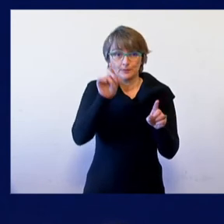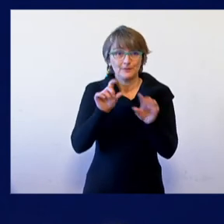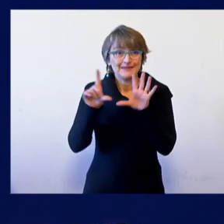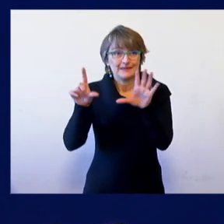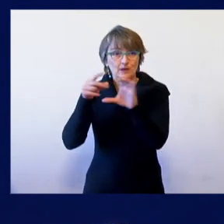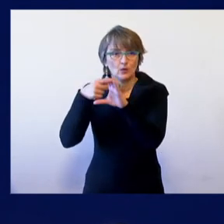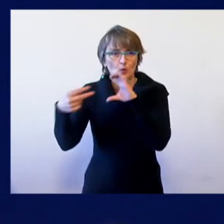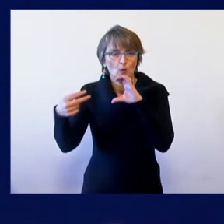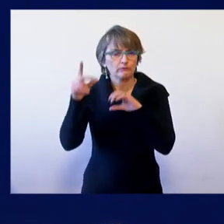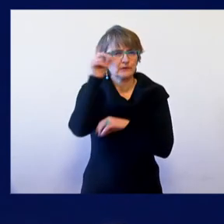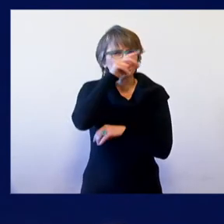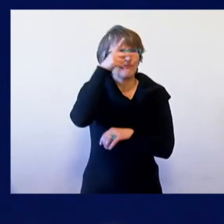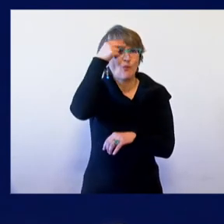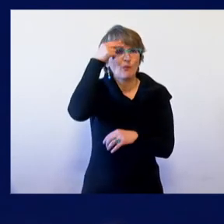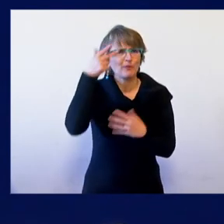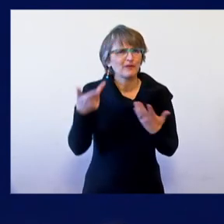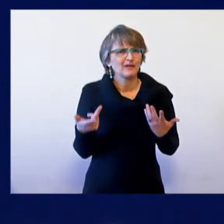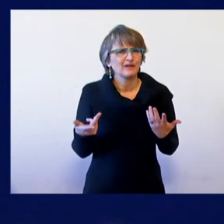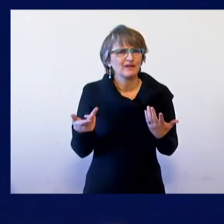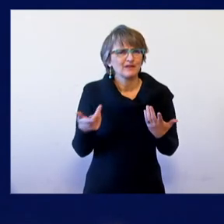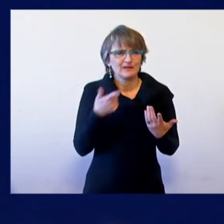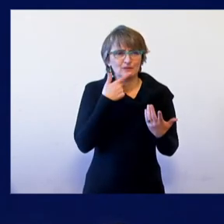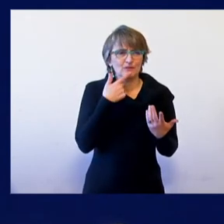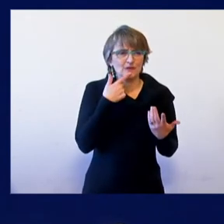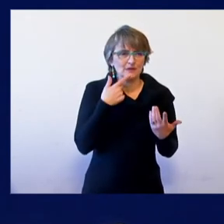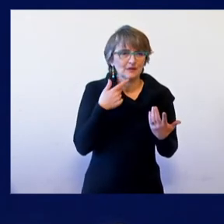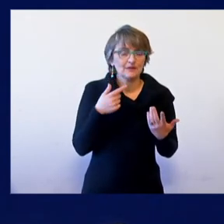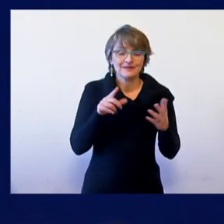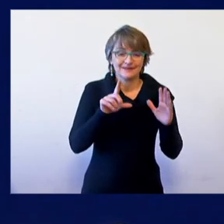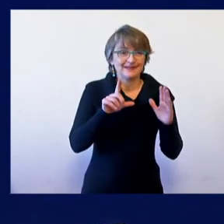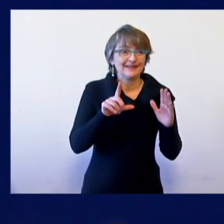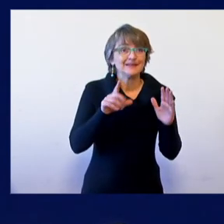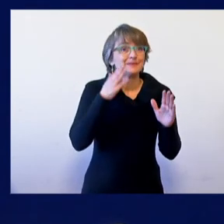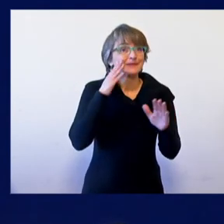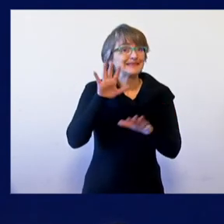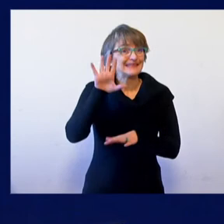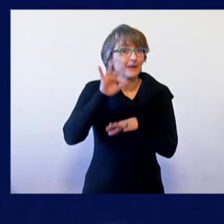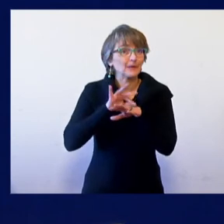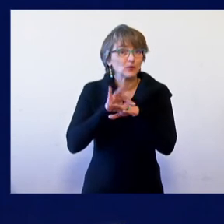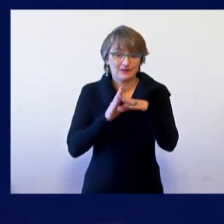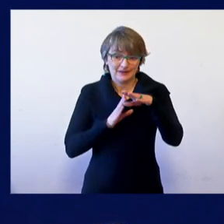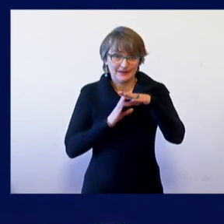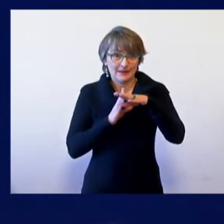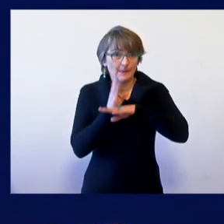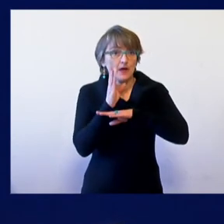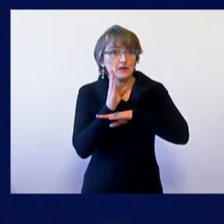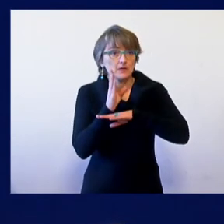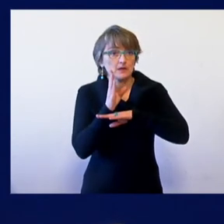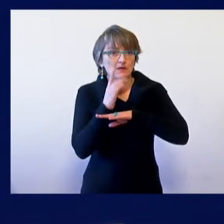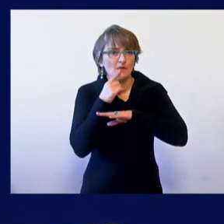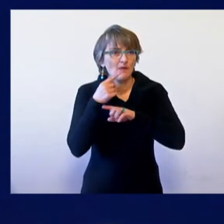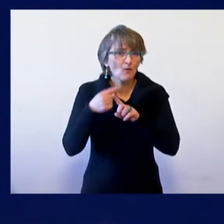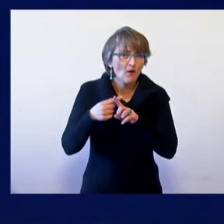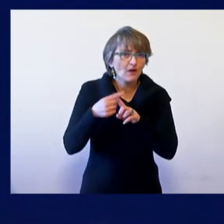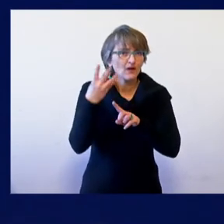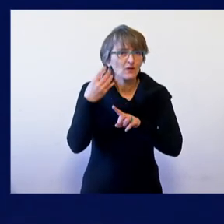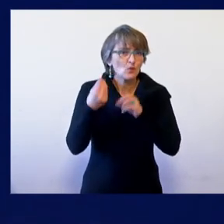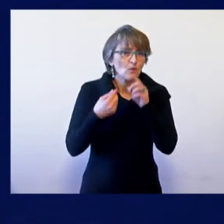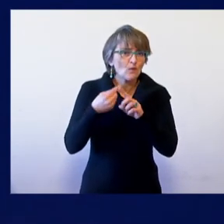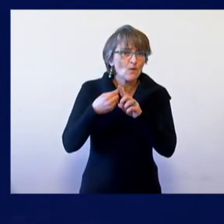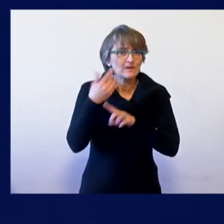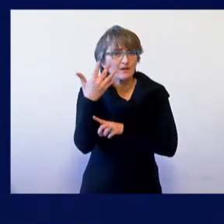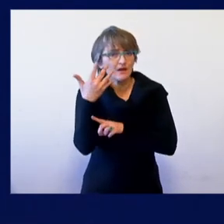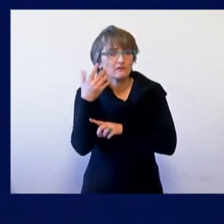mal à comprendre, c'est qu'au bout de 5 minutes d'épassement, on multiplie par 5, par 4 ou par 5, suivant